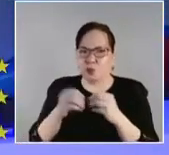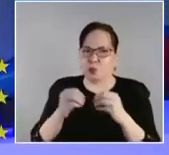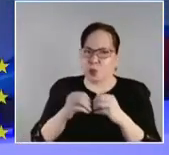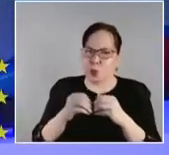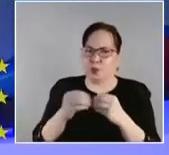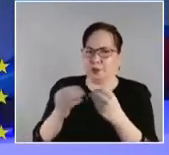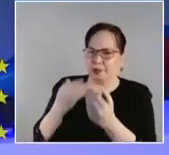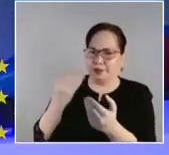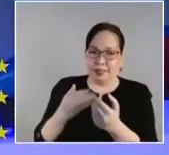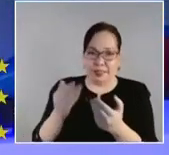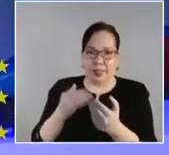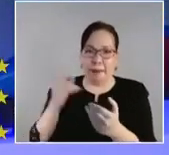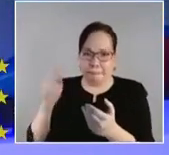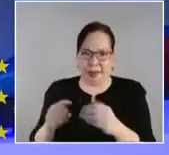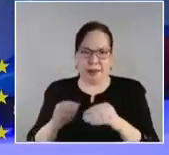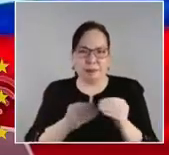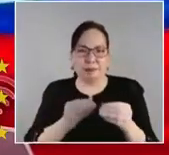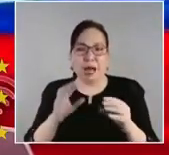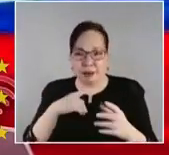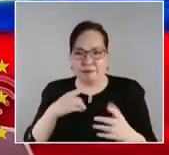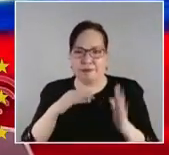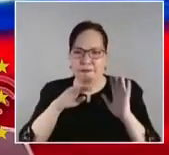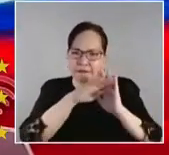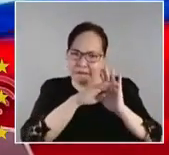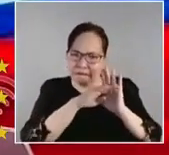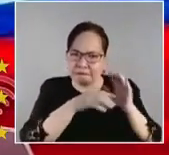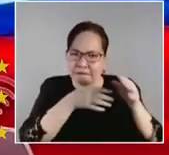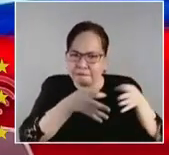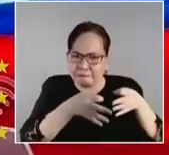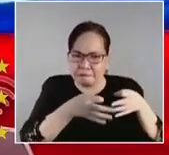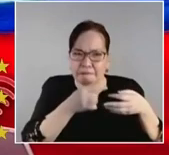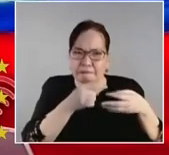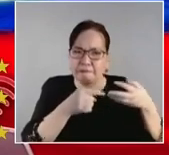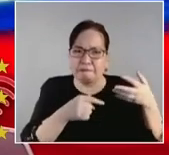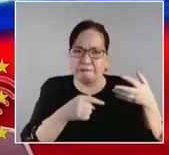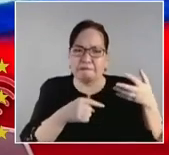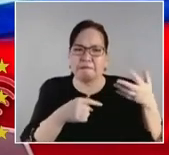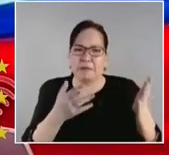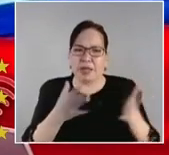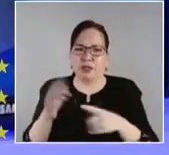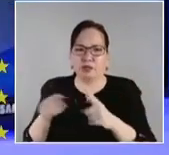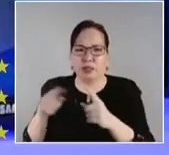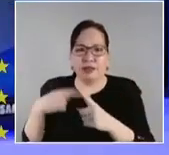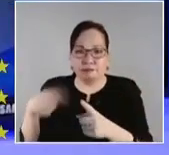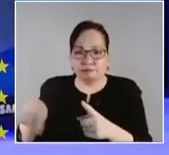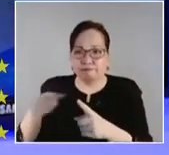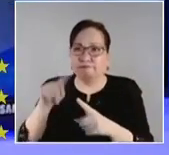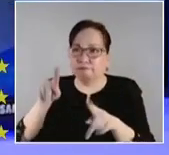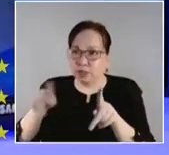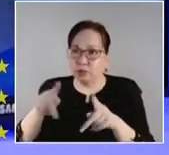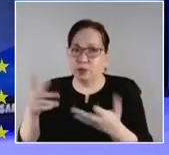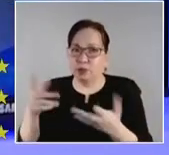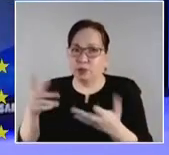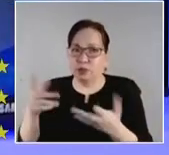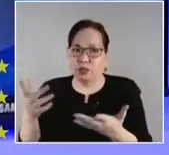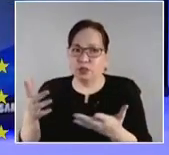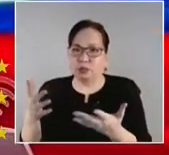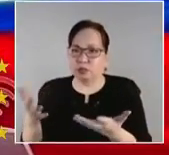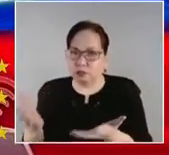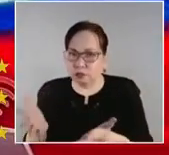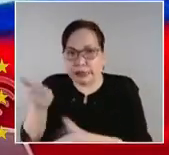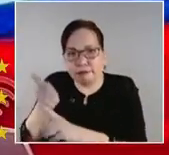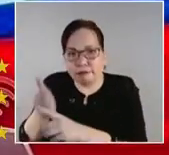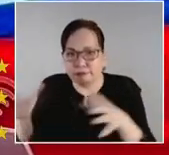programa, plano para dyan, so para magkaroon tayo ng functional people's initiative. So from 10 and 3% to what? From